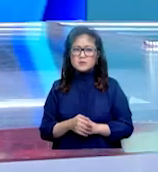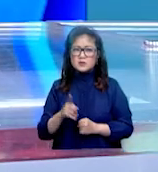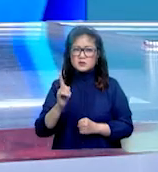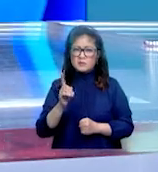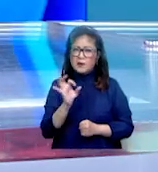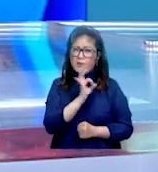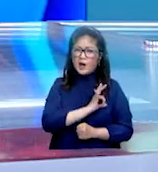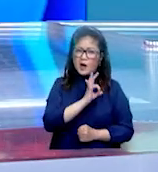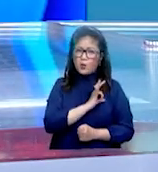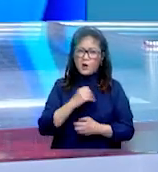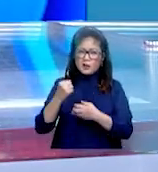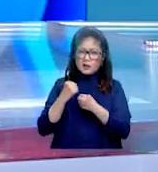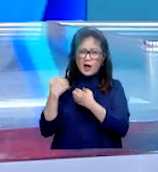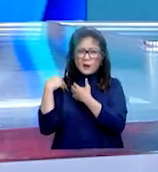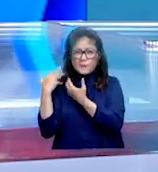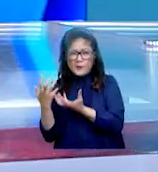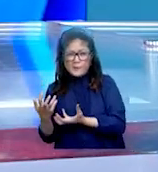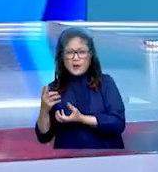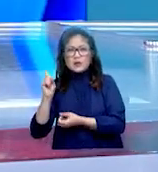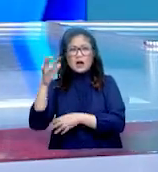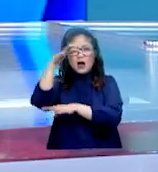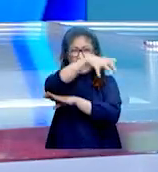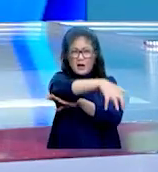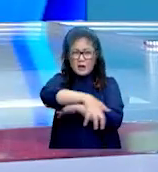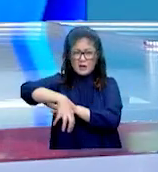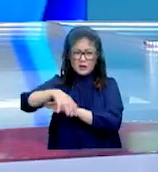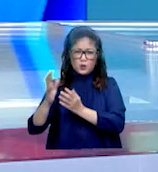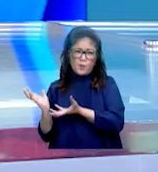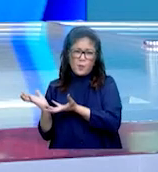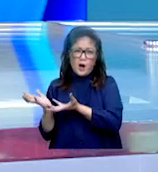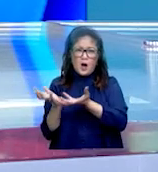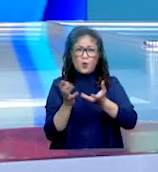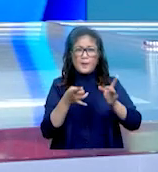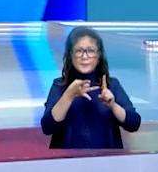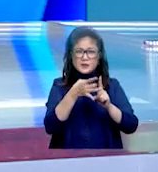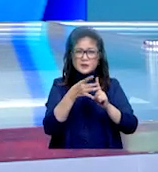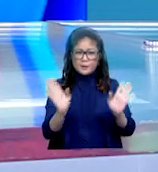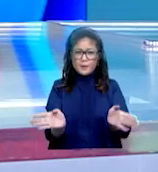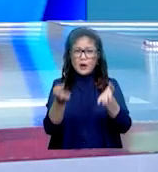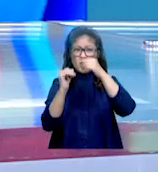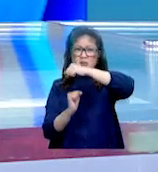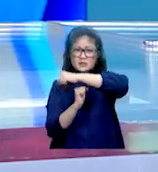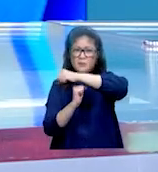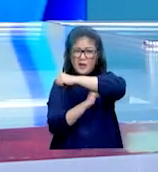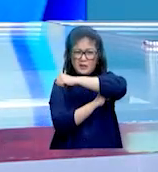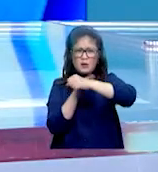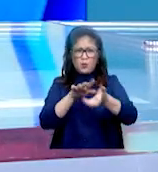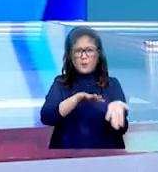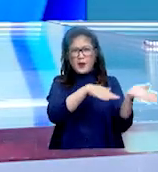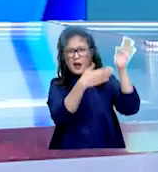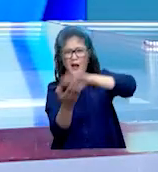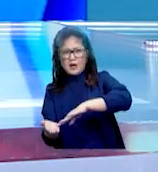Pemirsa, diduga tidak kuat menahan beban, satu unit krain yang tengah mengangkat besi pembangunan jembatan terbalik. Akibat